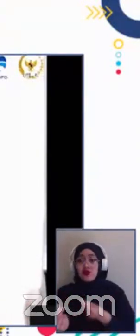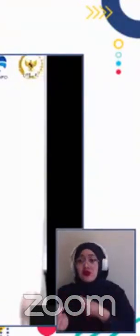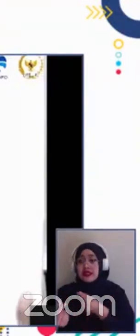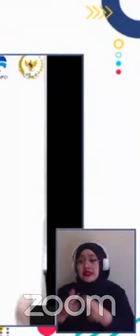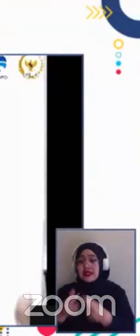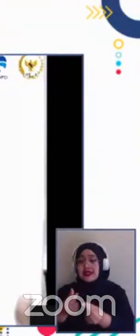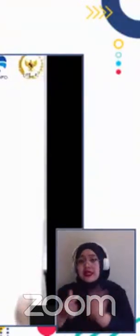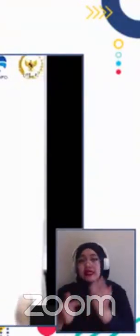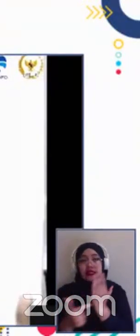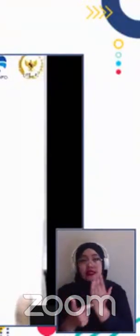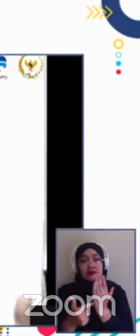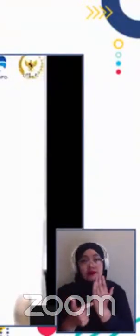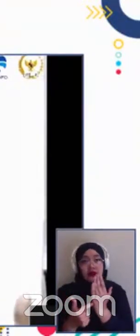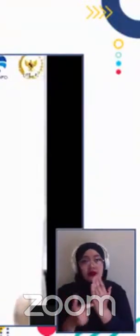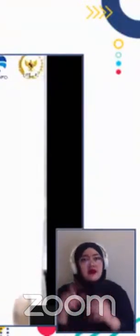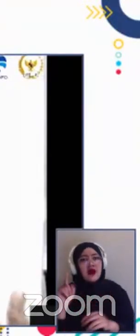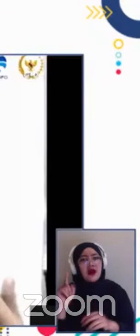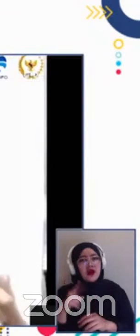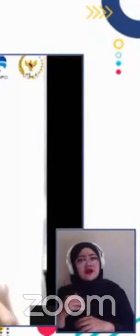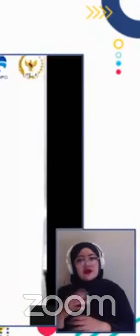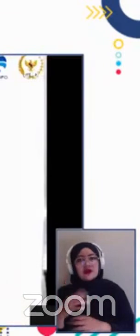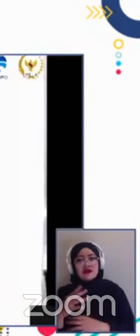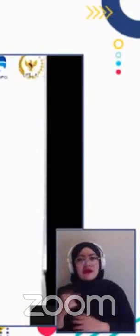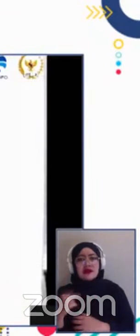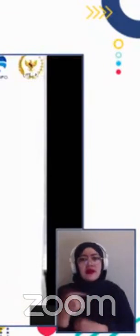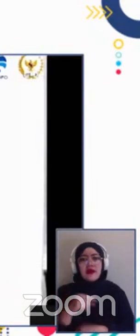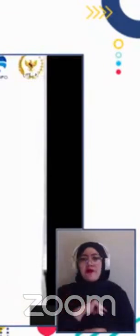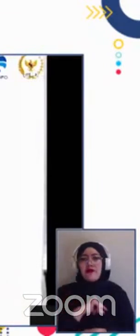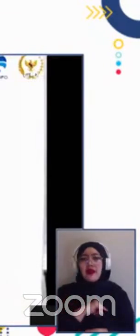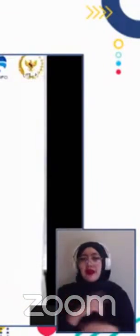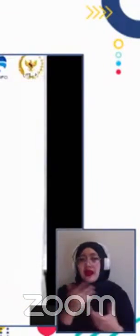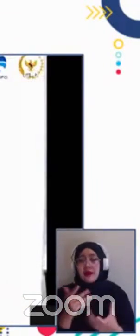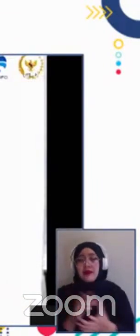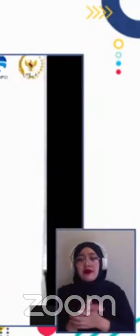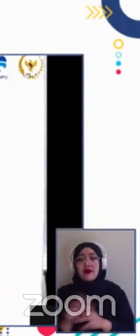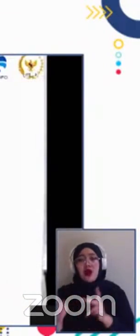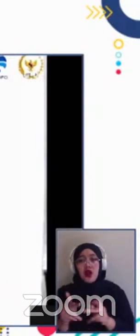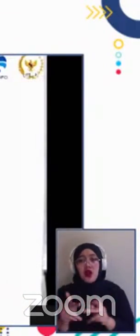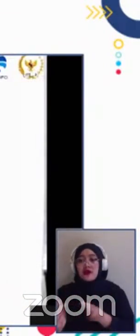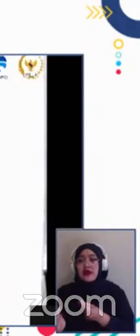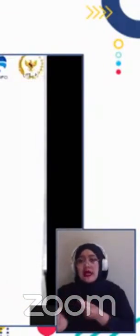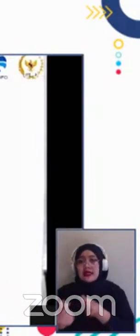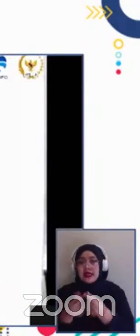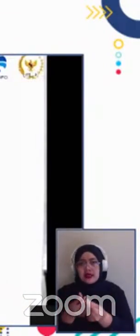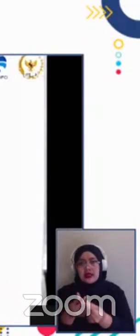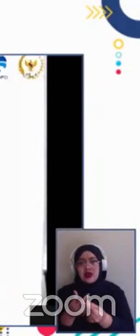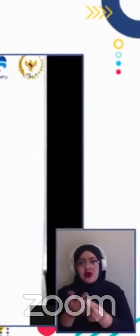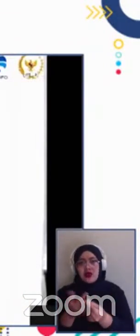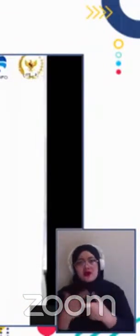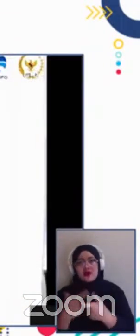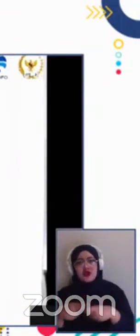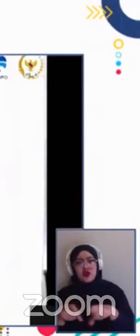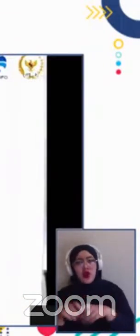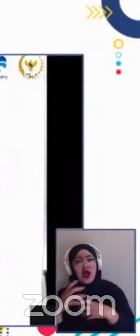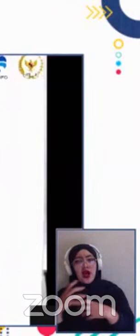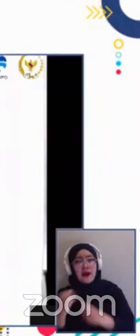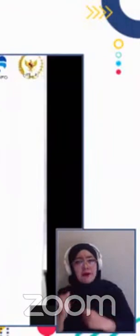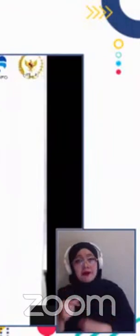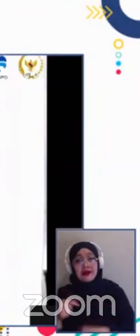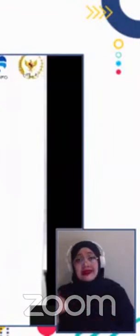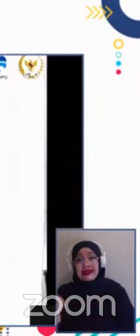harus diambil ketika transaksi digital itu tidak sesuai harapan kita sebagai konsumen. Mungkin saya langsung aja